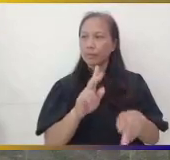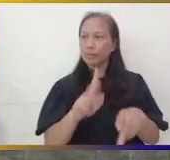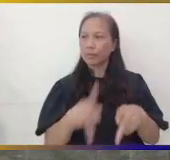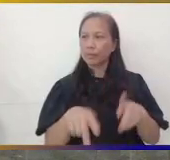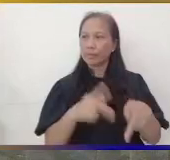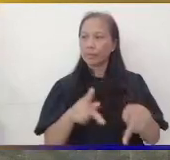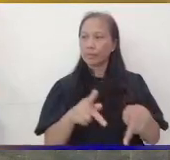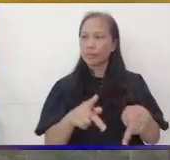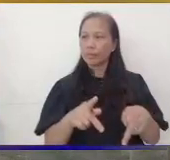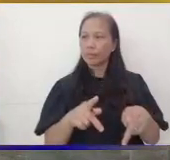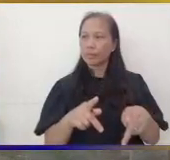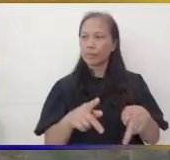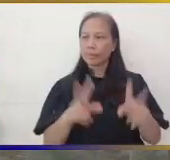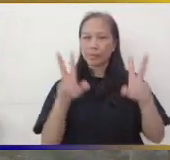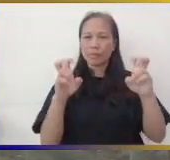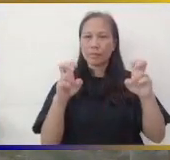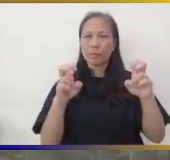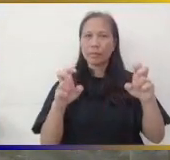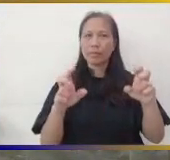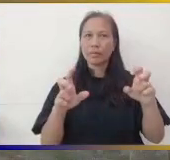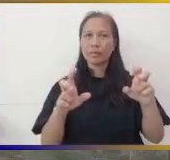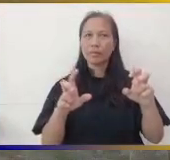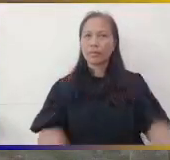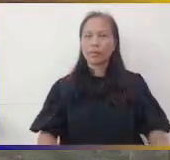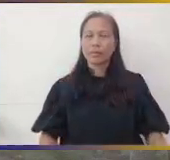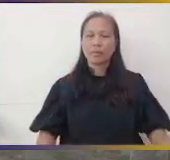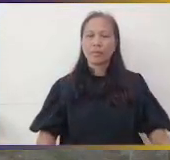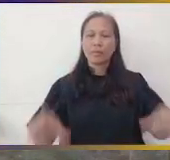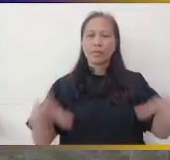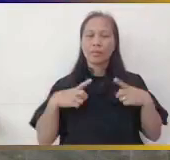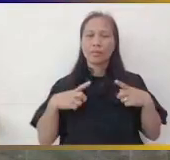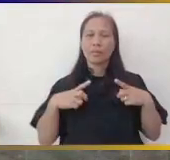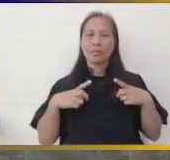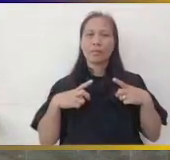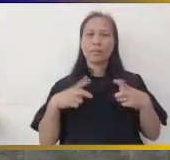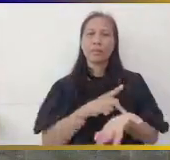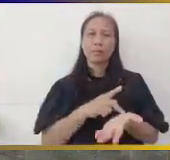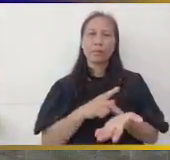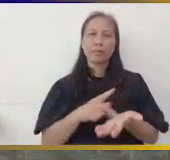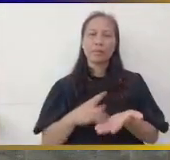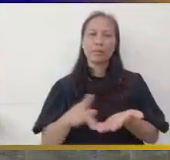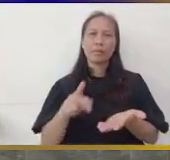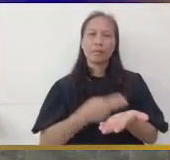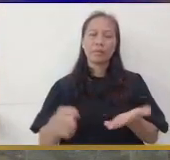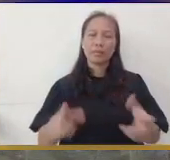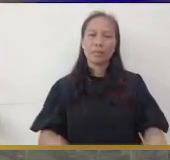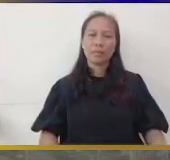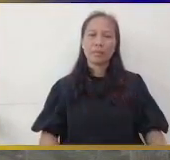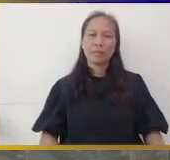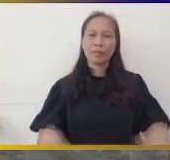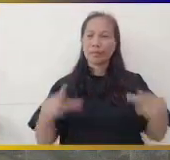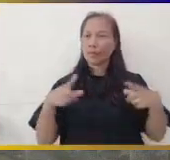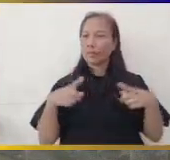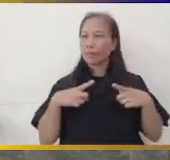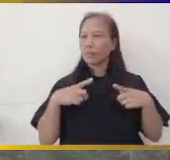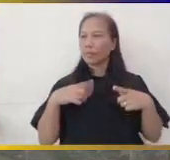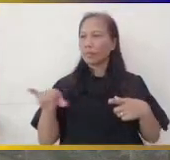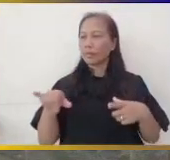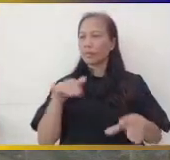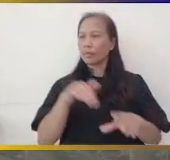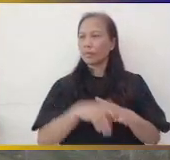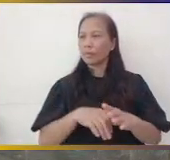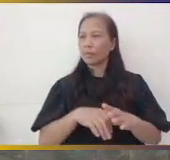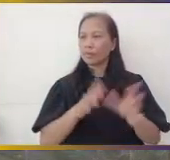pure Christian living you see a pure holy living of Christianity na kung saan saan po natin yan makikita